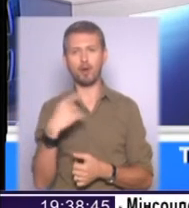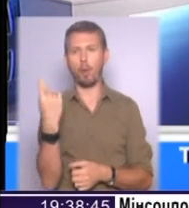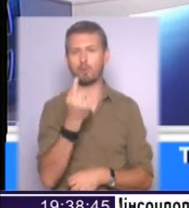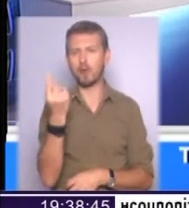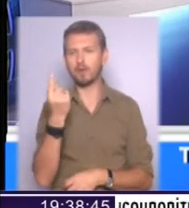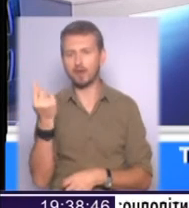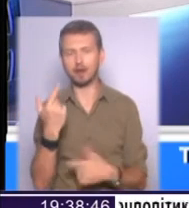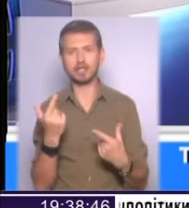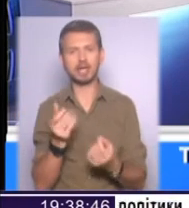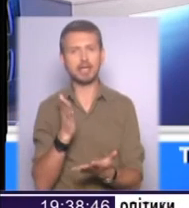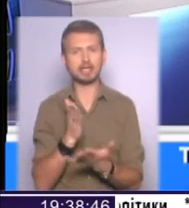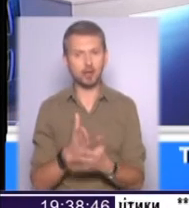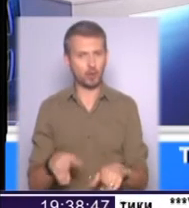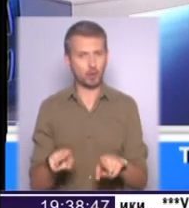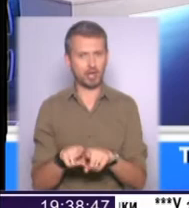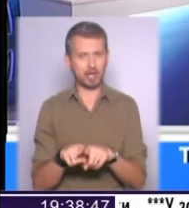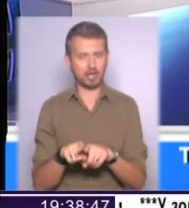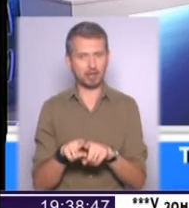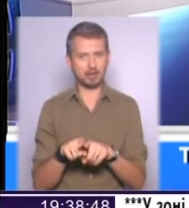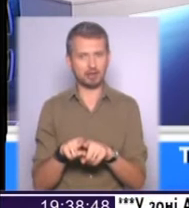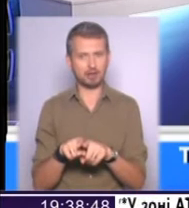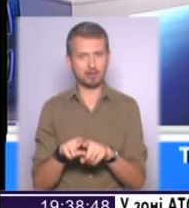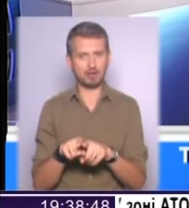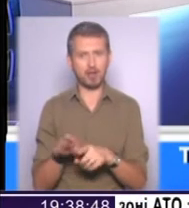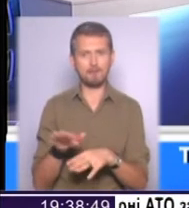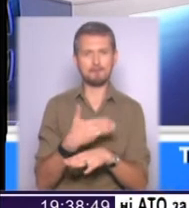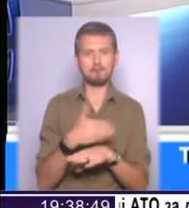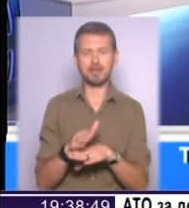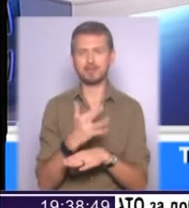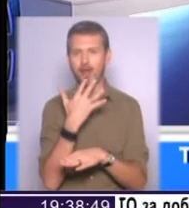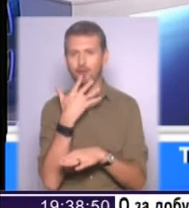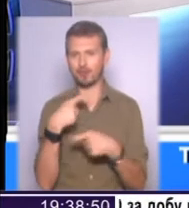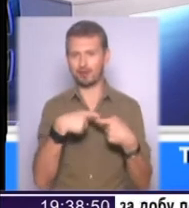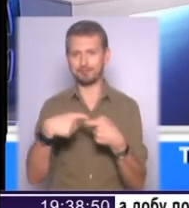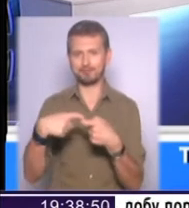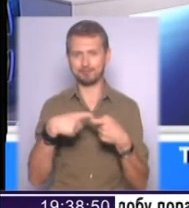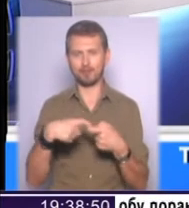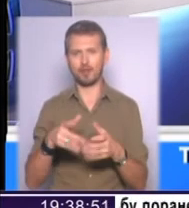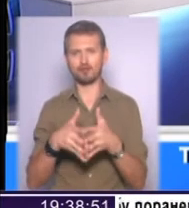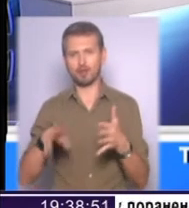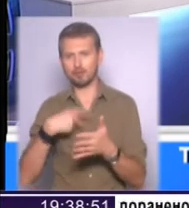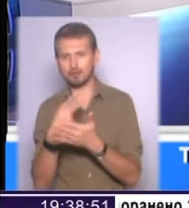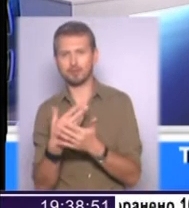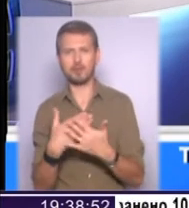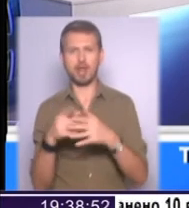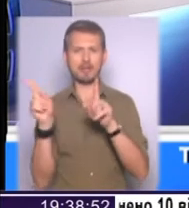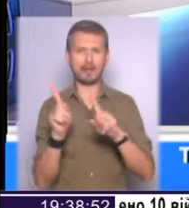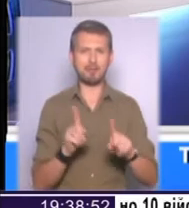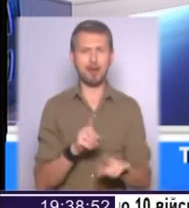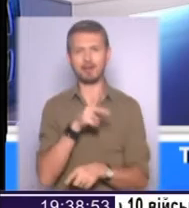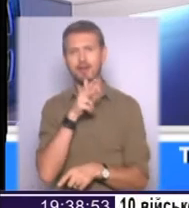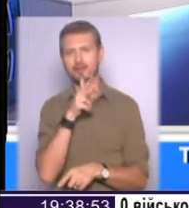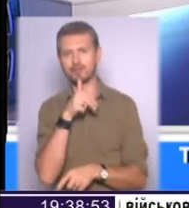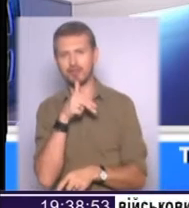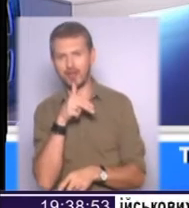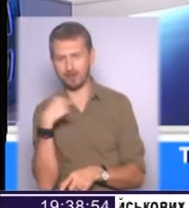є отакий контент міжнаціональний, широко представлений, я маю на увазі Закарпатська, Чернівецька область.